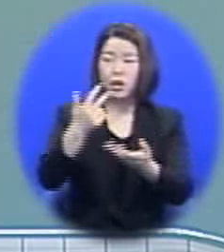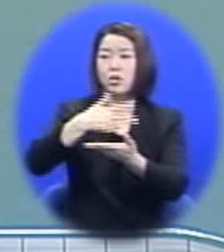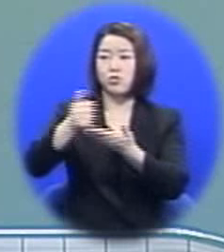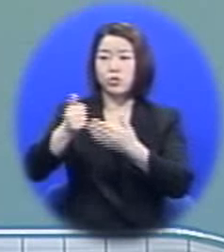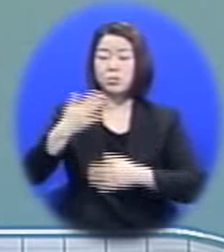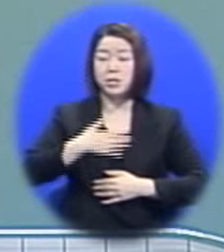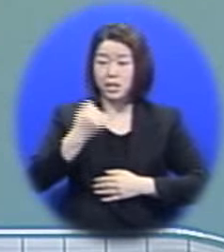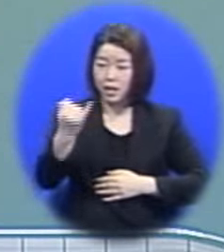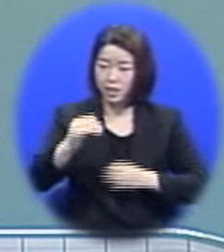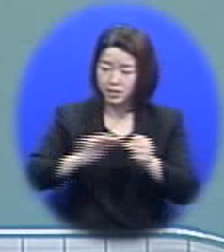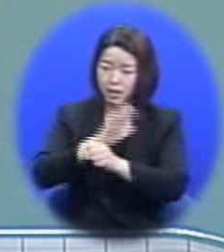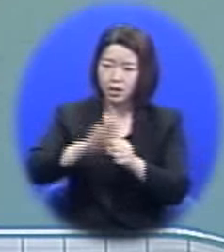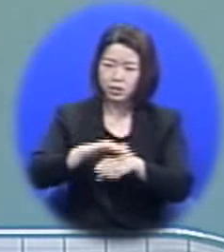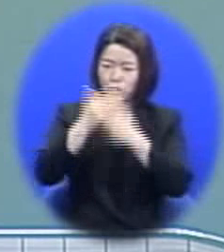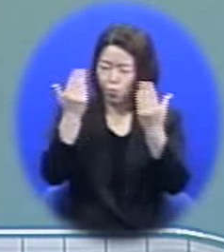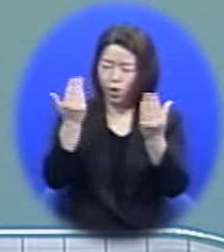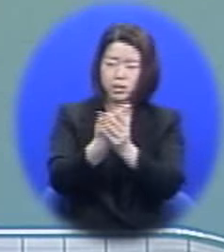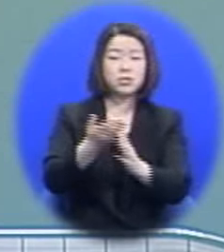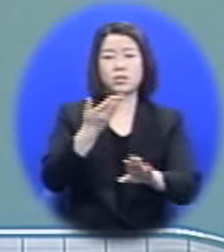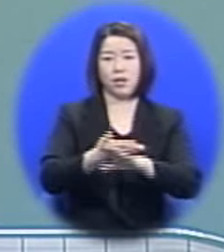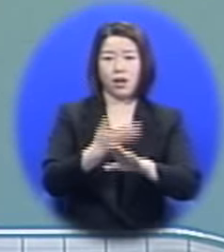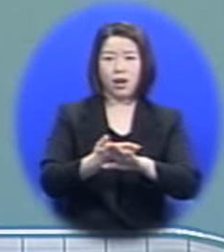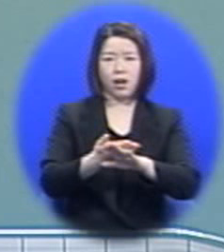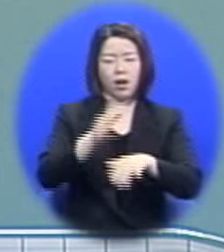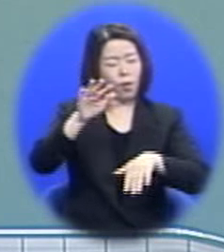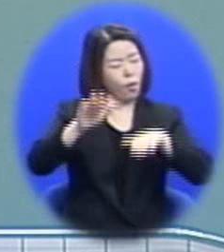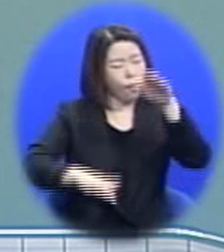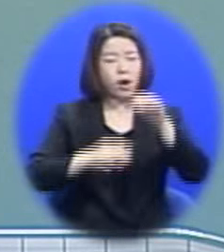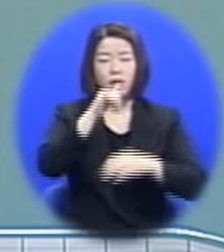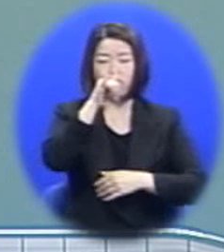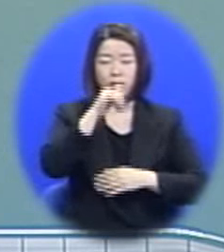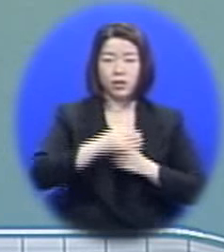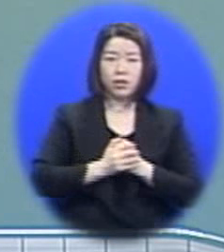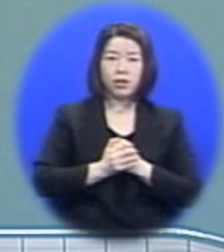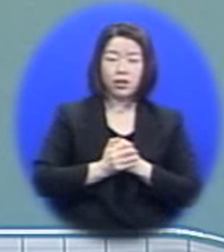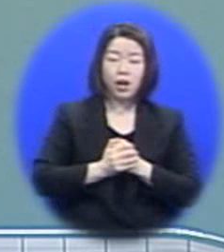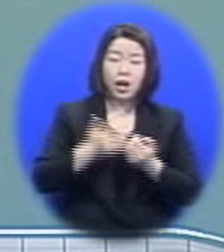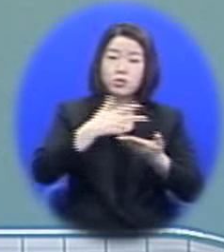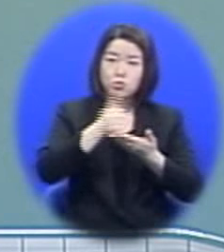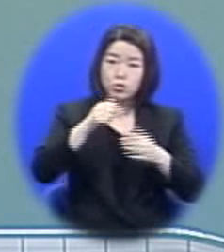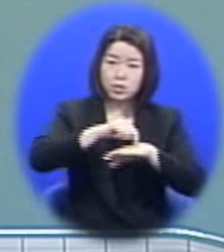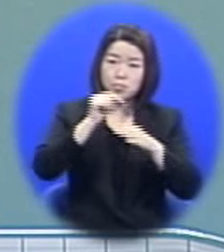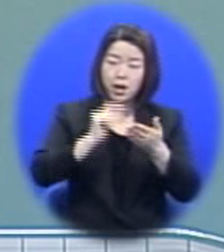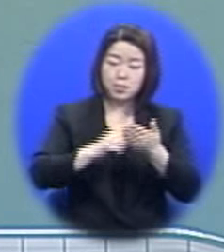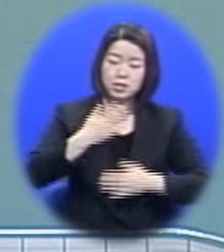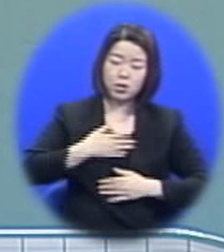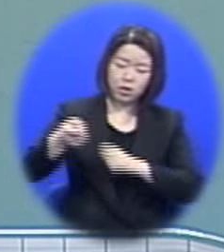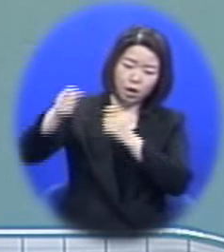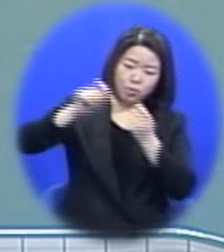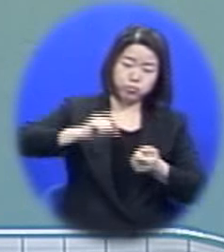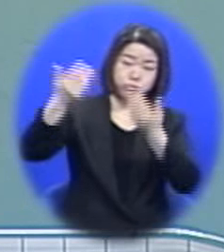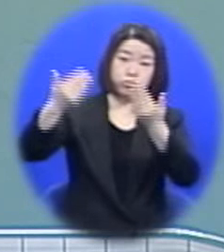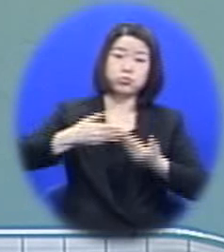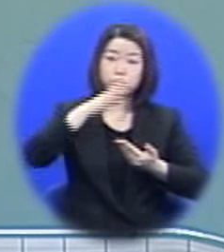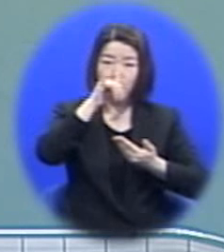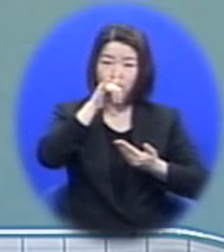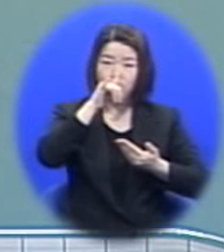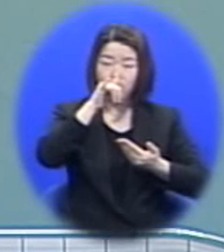완전히 달라요. 차원이 다르더라고. 주님의 마음이 저에게 부어지는